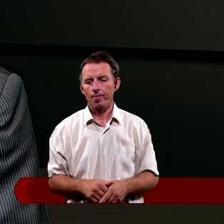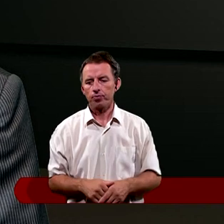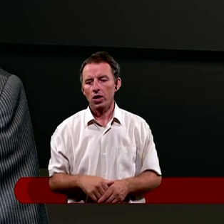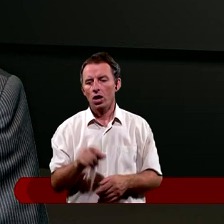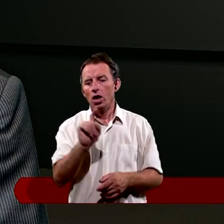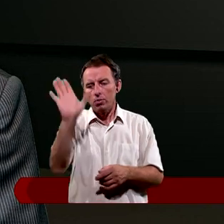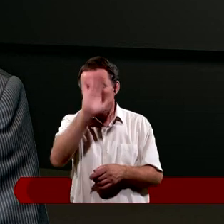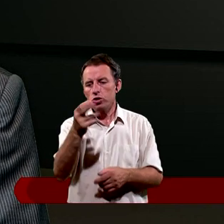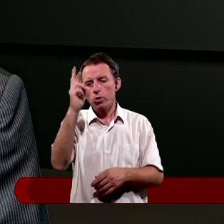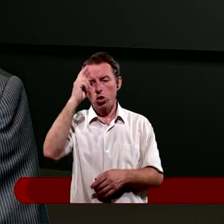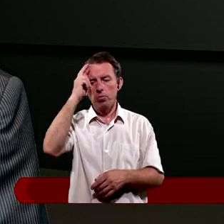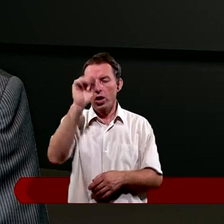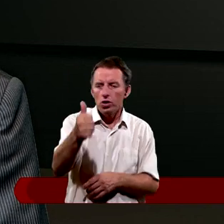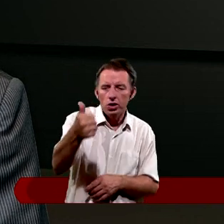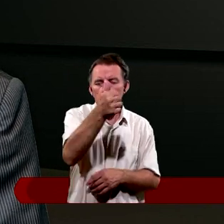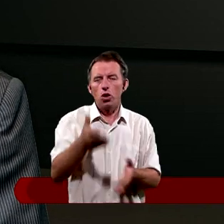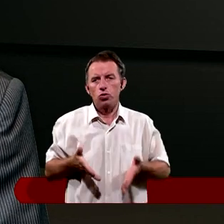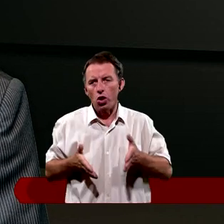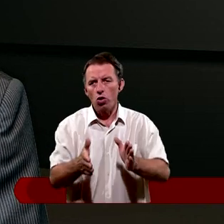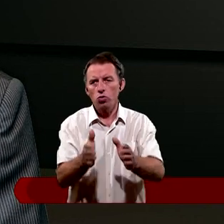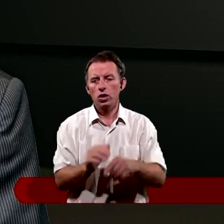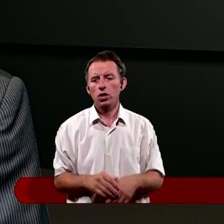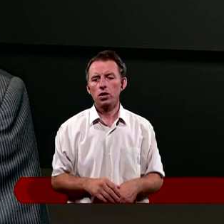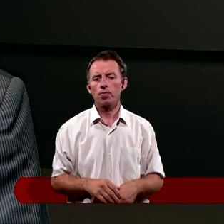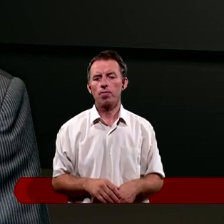Bożym rozumieniu jedyną drogą